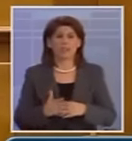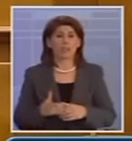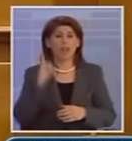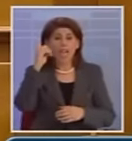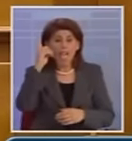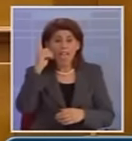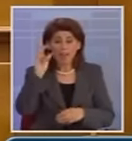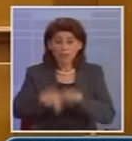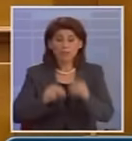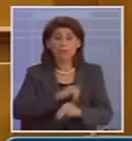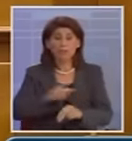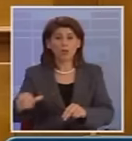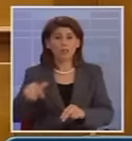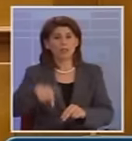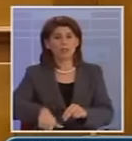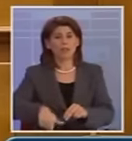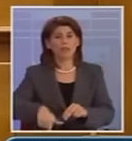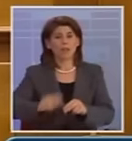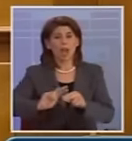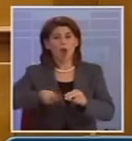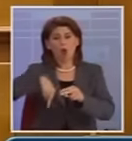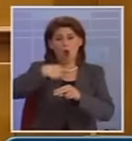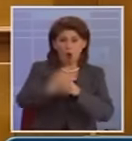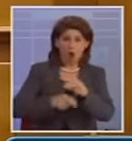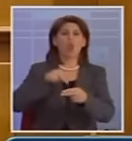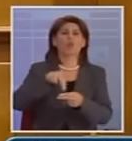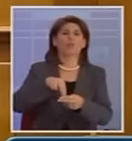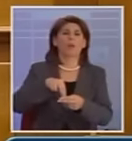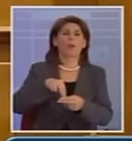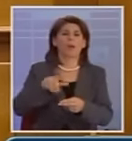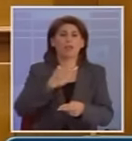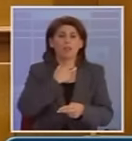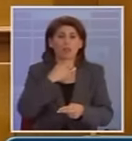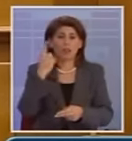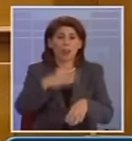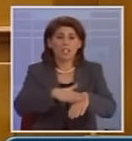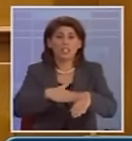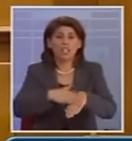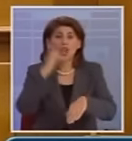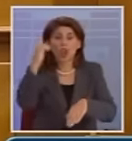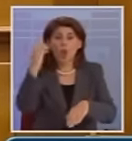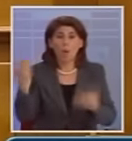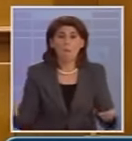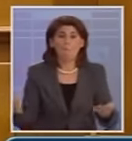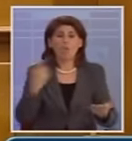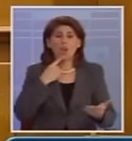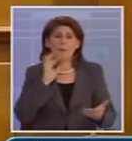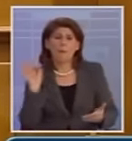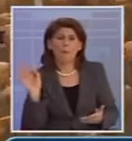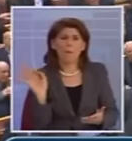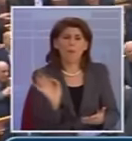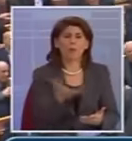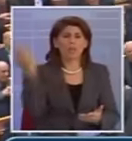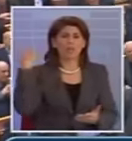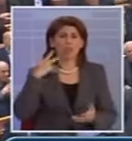ένα? Και σήμερα κάνετε την κολοτούμπα και δεν νιώθετε ανάγκη να πείτε ένα συγγνώμη έστω για όσα συκοφαντικά λέγατε σε